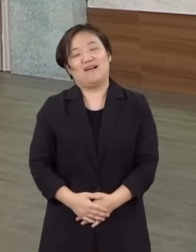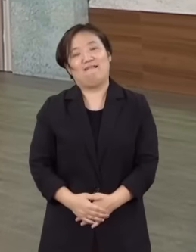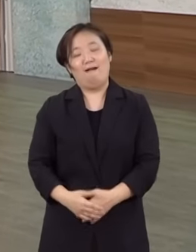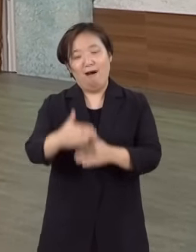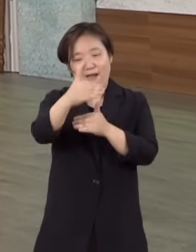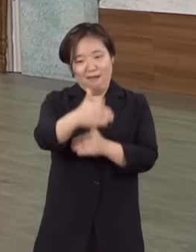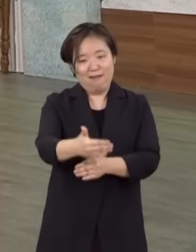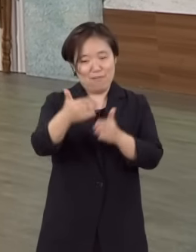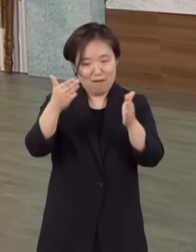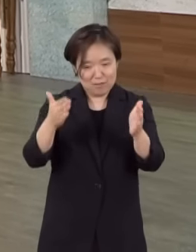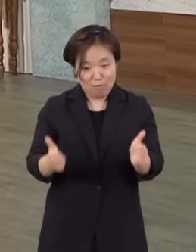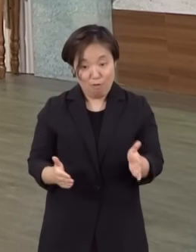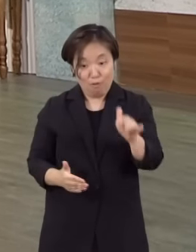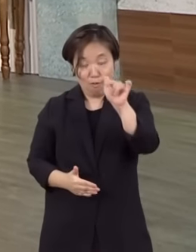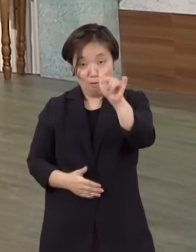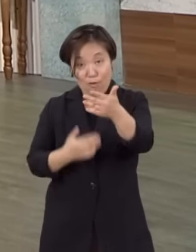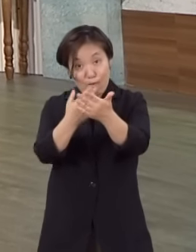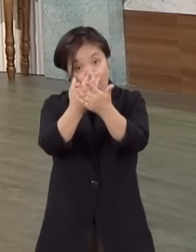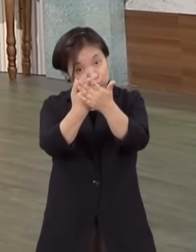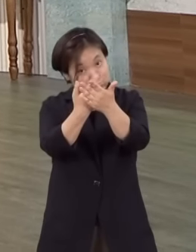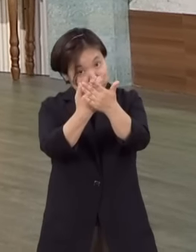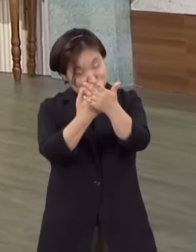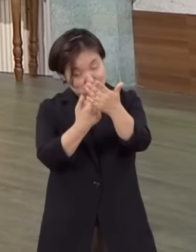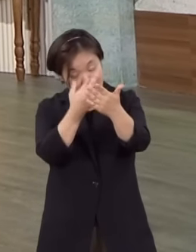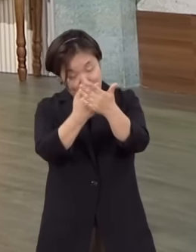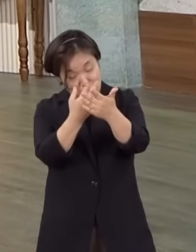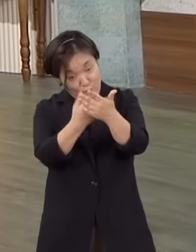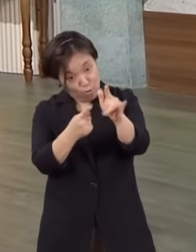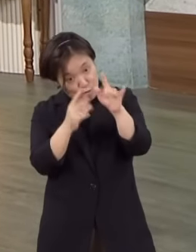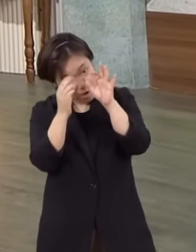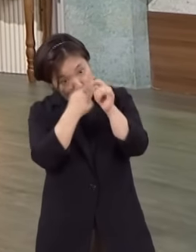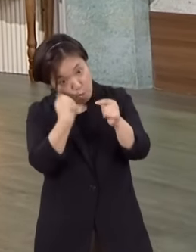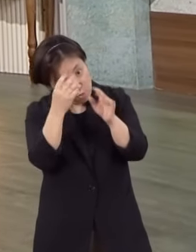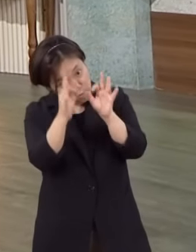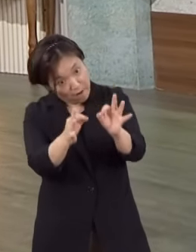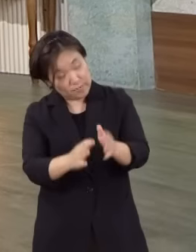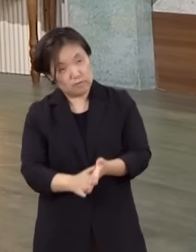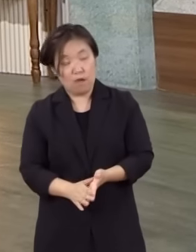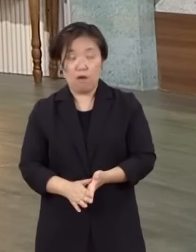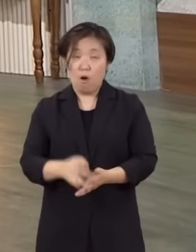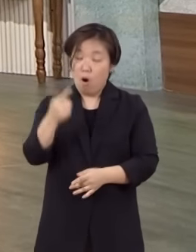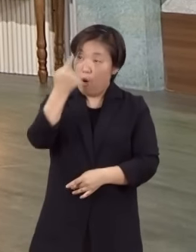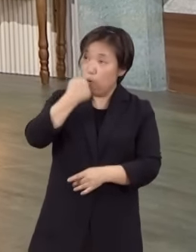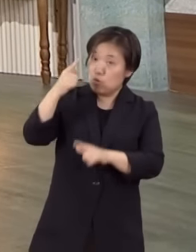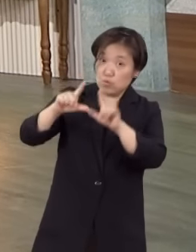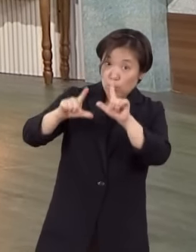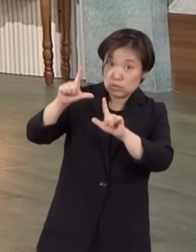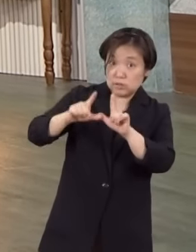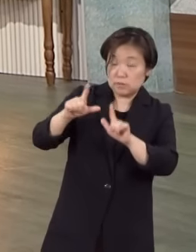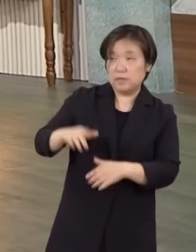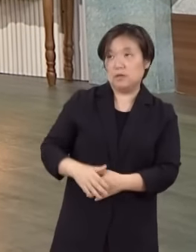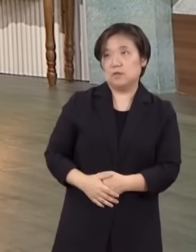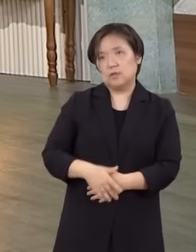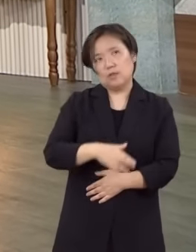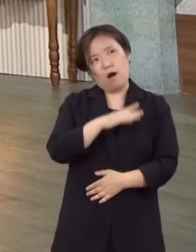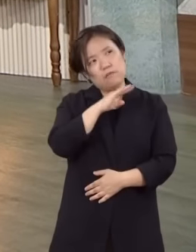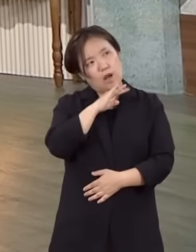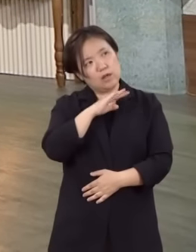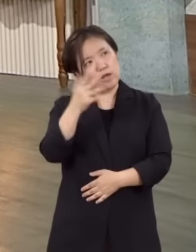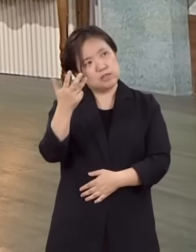비춰져서 얼굴이 보였는데요 30대 중반 정도로 보이는 미모의